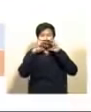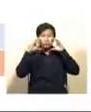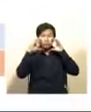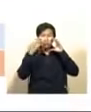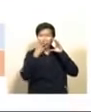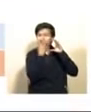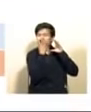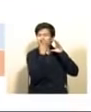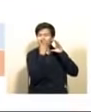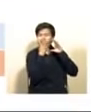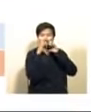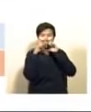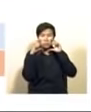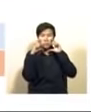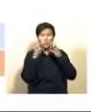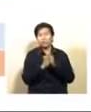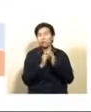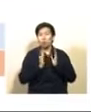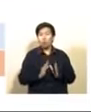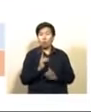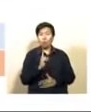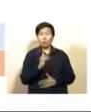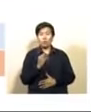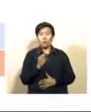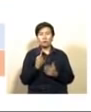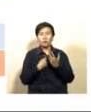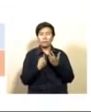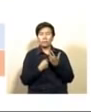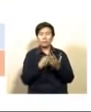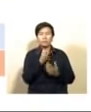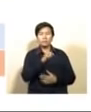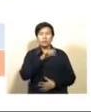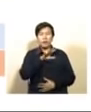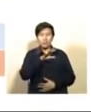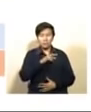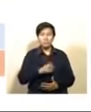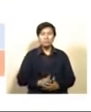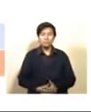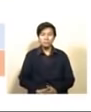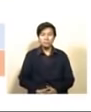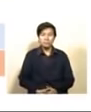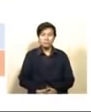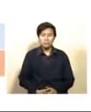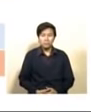183,910 อันนี้ตามยอดผู้ป่วยของแต่โรงพยาบาลที่ได้รับอันนี้ไม่เกี่ยวข้องกับการรักษ